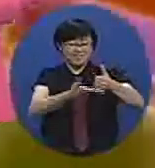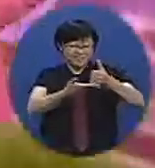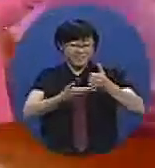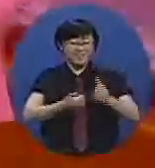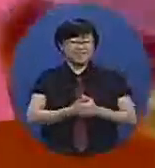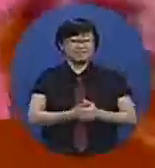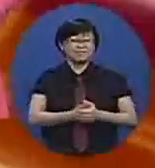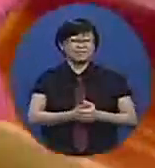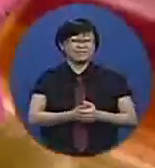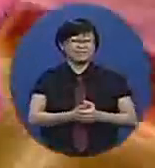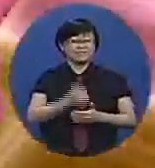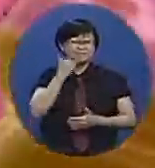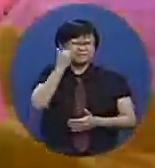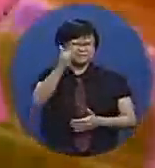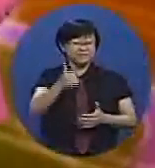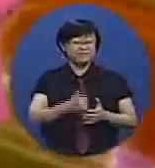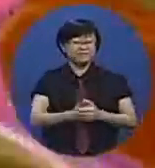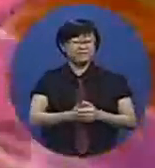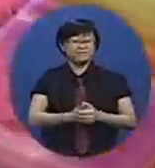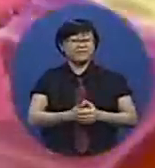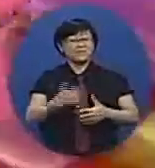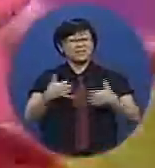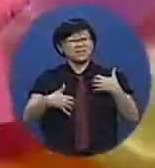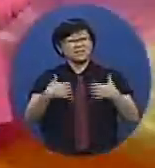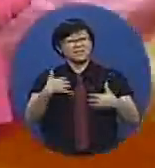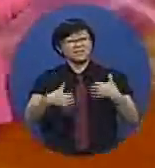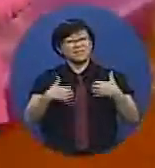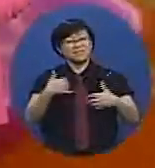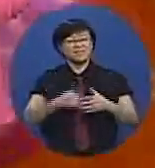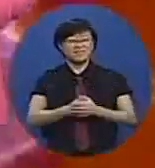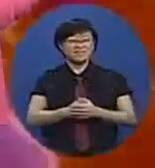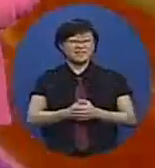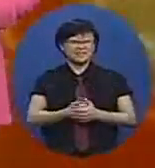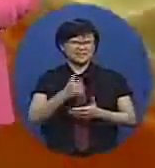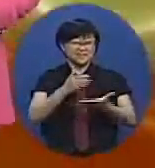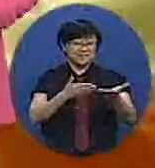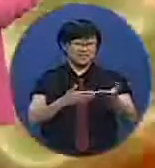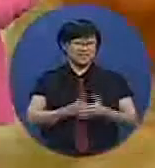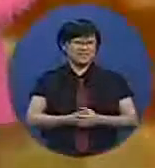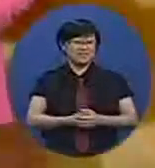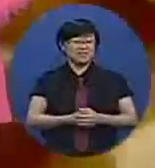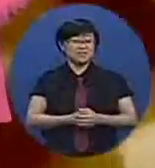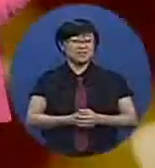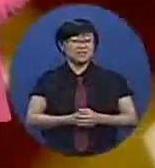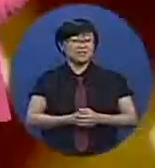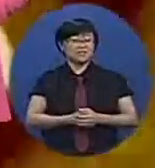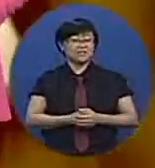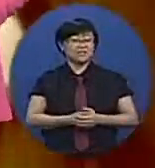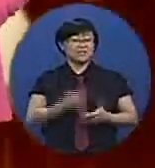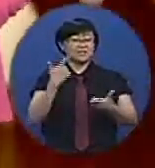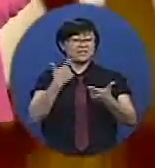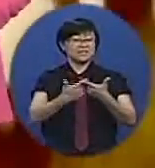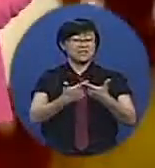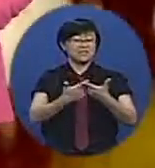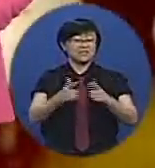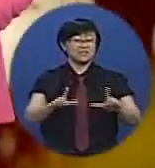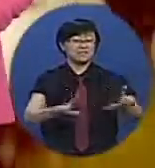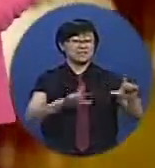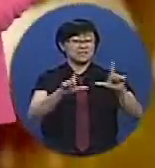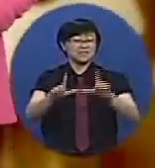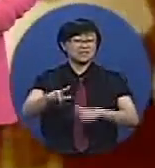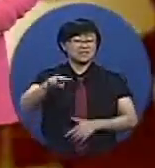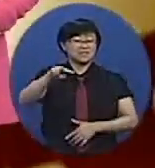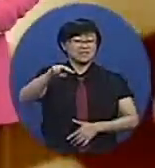빨리 모셔보겠습니다. 여보세요? 네, 반갑습니다. 네, 자기소개 좀 해주세요. 아, 예, 부산에 살고 있는